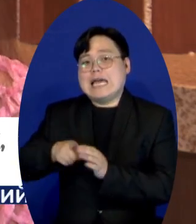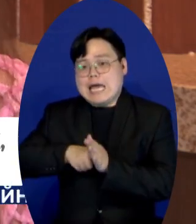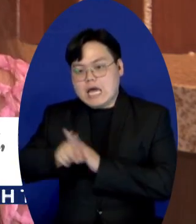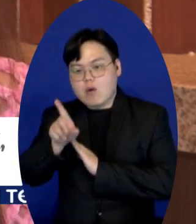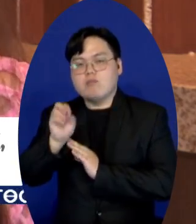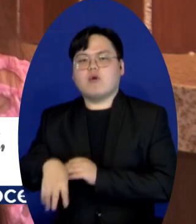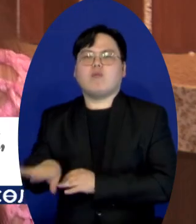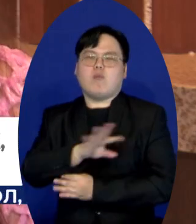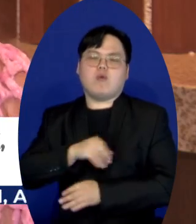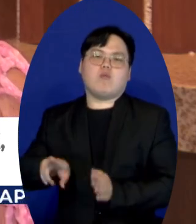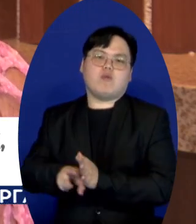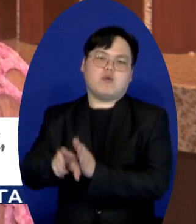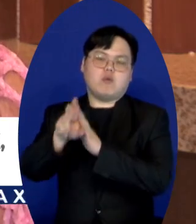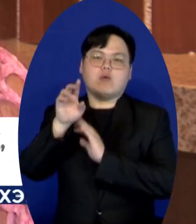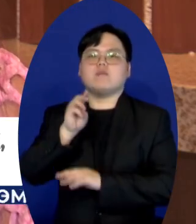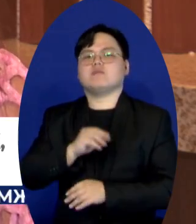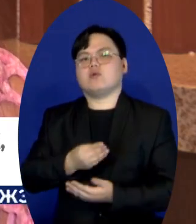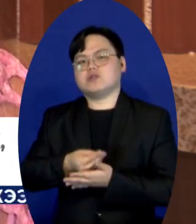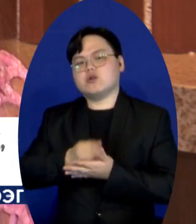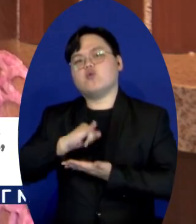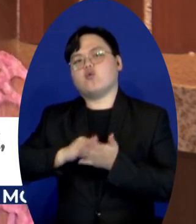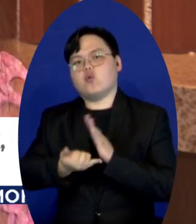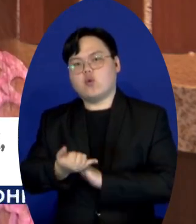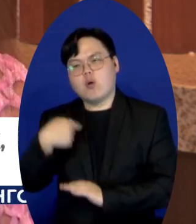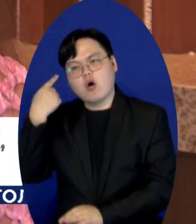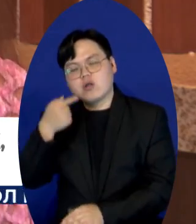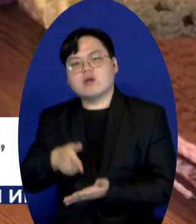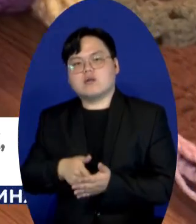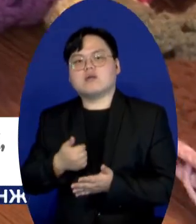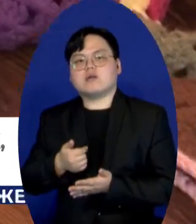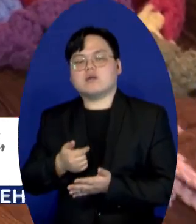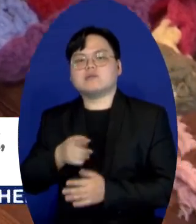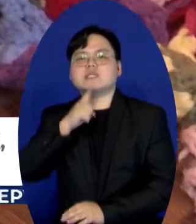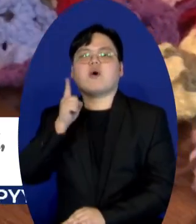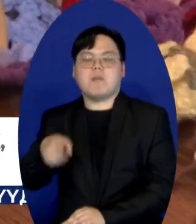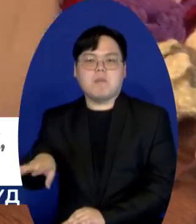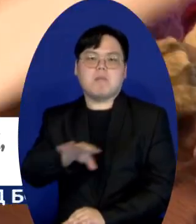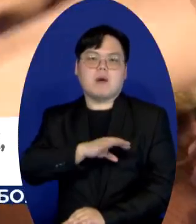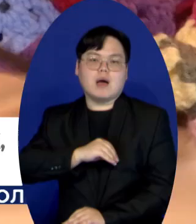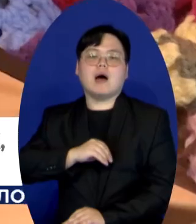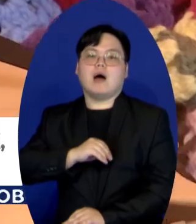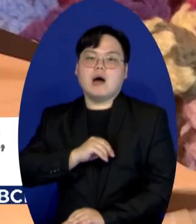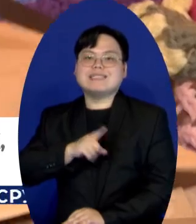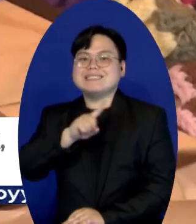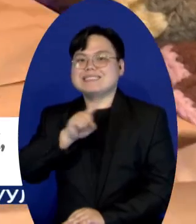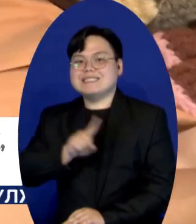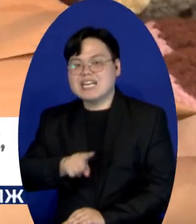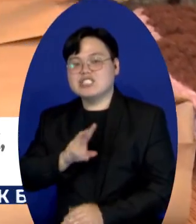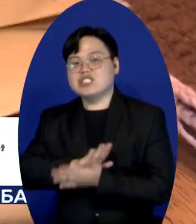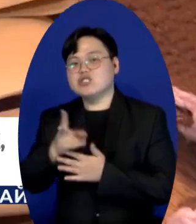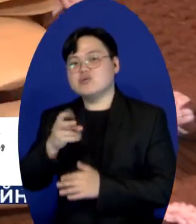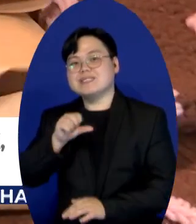болно, бүтэмжтэй болно гэсэн юу сэтгэхүйтэй юм шиг санагддаг. Зэд үеийн бизнес эрхлэгчдийн 80%